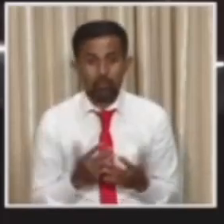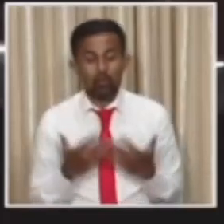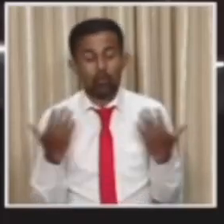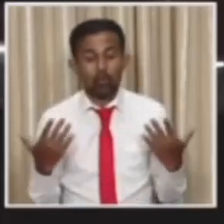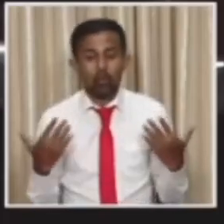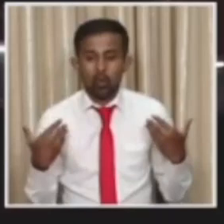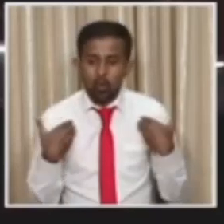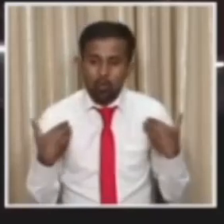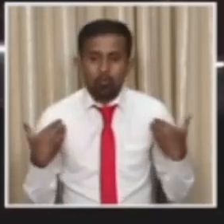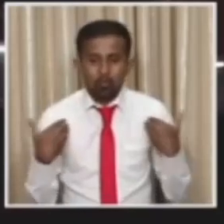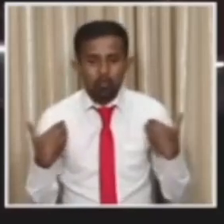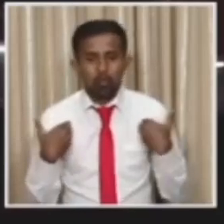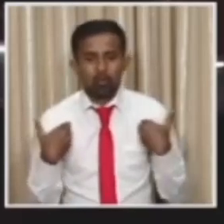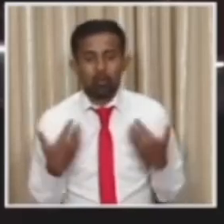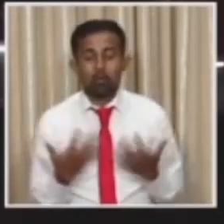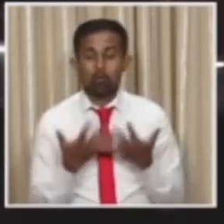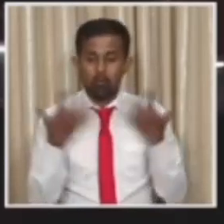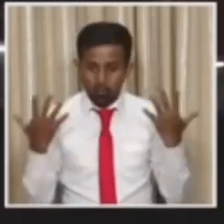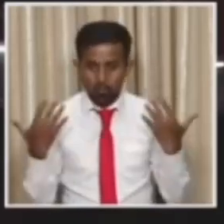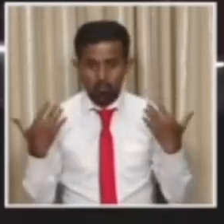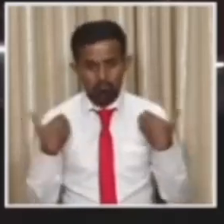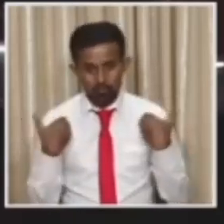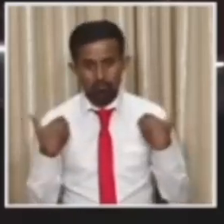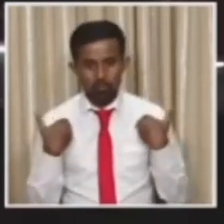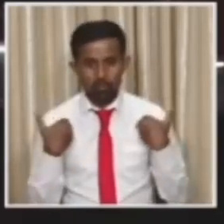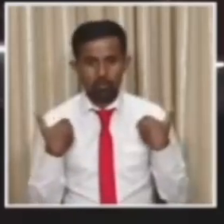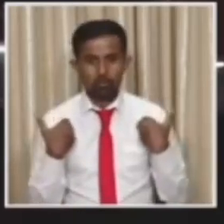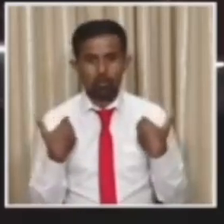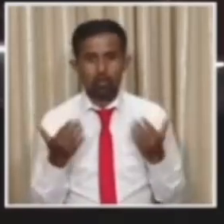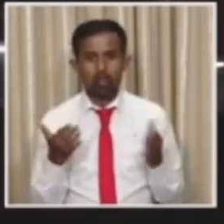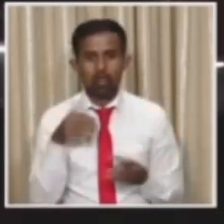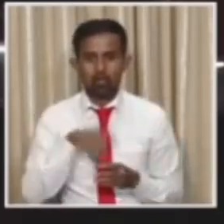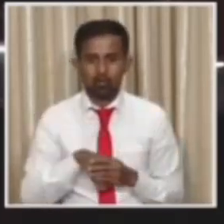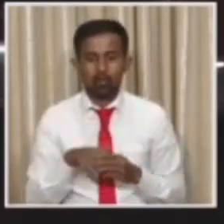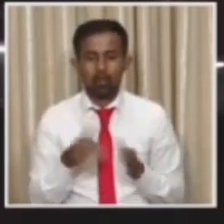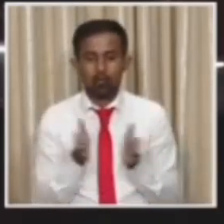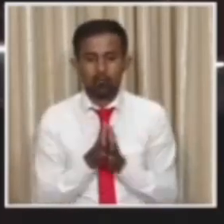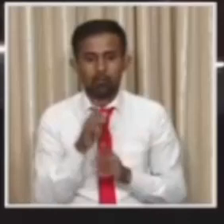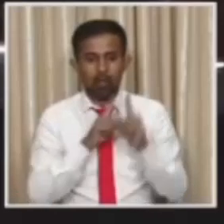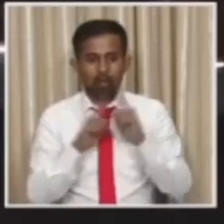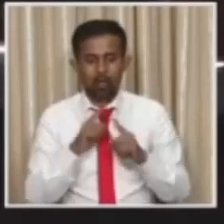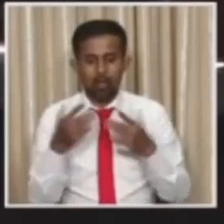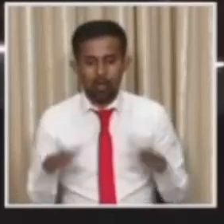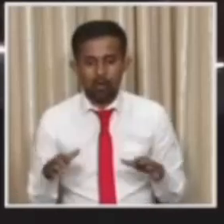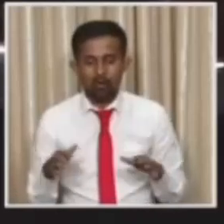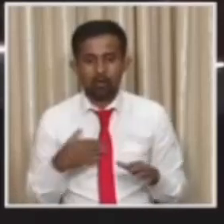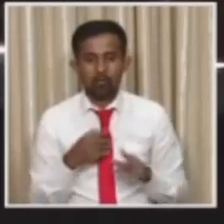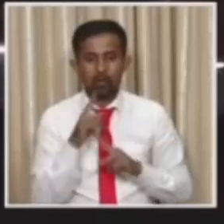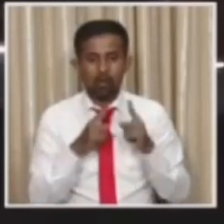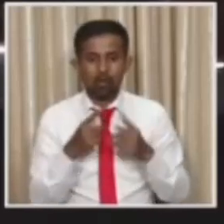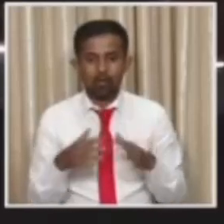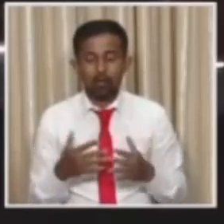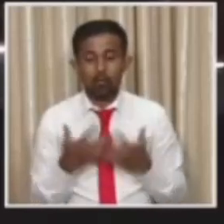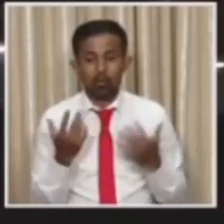ගන්නවා. ලොකු වෙහසක් ගන්නවා අපි දන්නවා ඇතුලෙන් අපිත් එක්ක කතා කරලා අපේ DCC චෙයාර්මන්ස්ලා හැටියට අපිට කතා කරලා